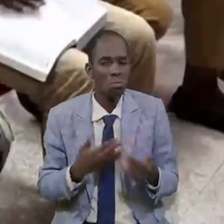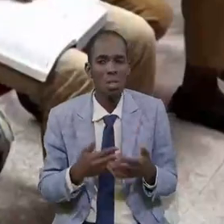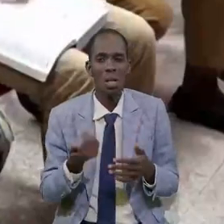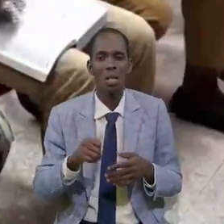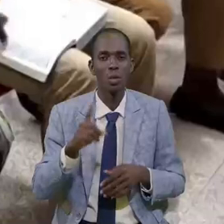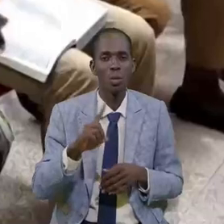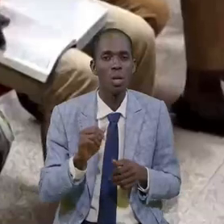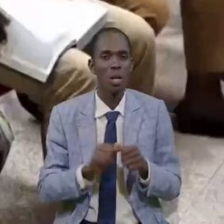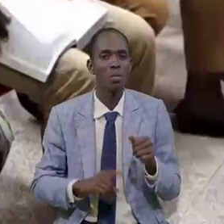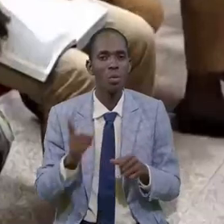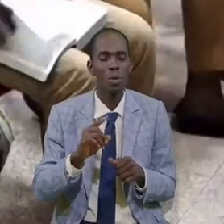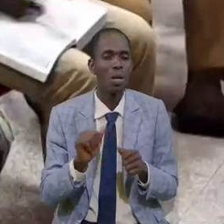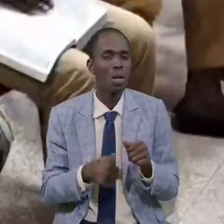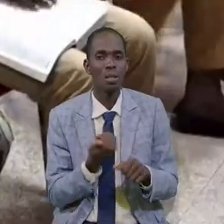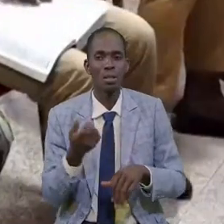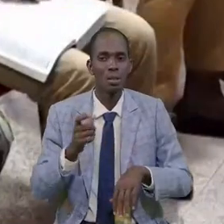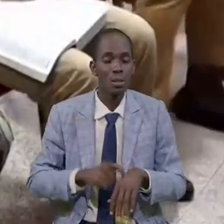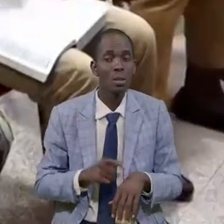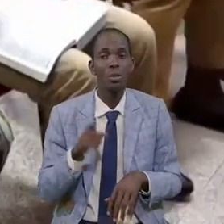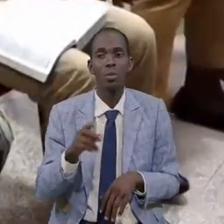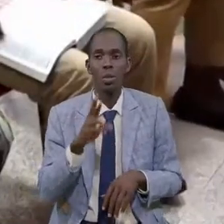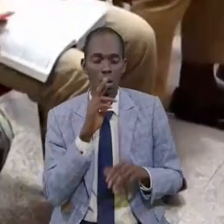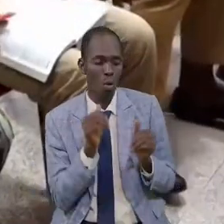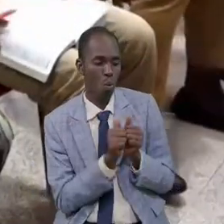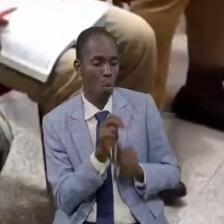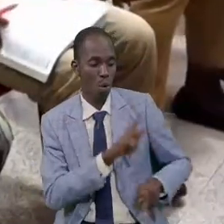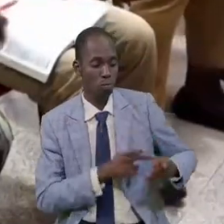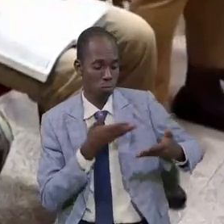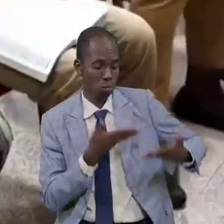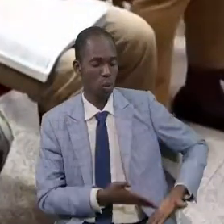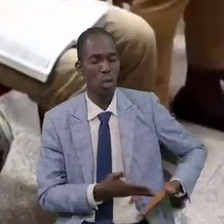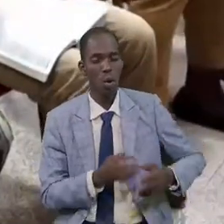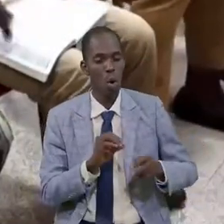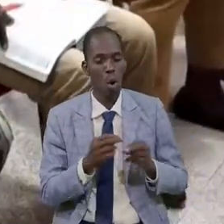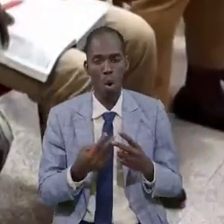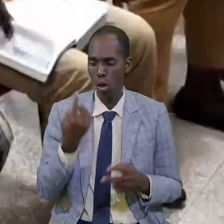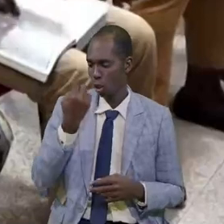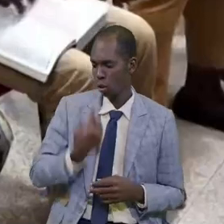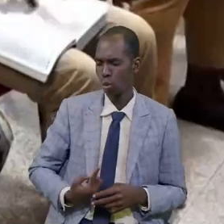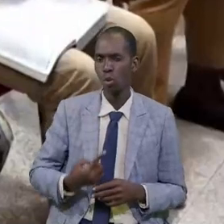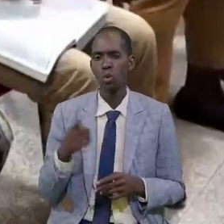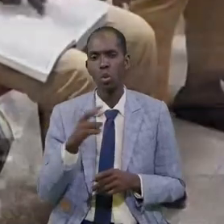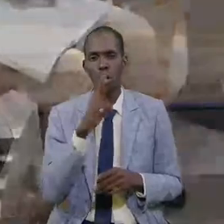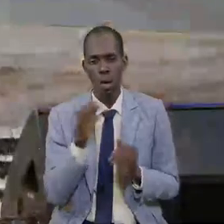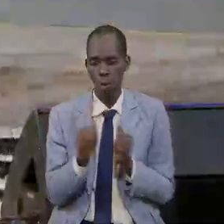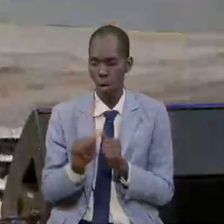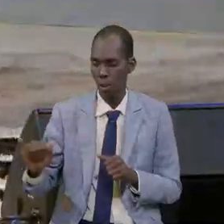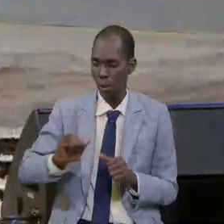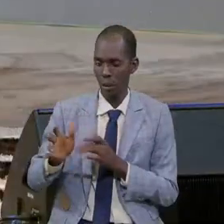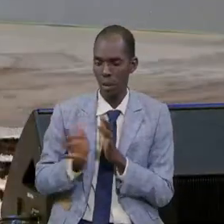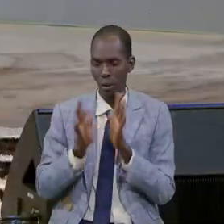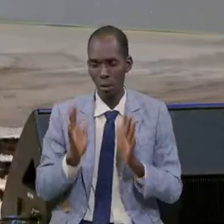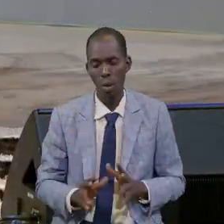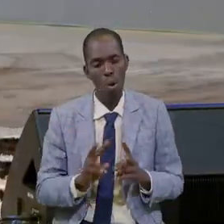que vous soyez tout seul, que vous soyez avec les autres, que vous soyez à l'église avec les croyants, que vous soyez